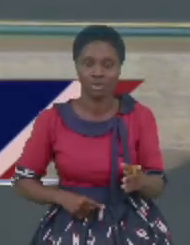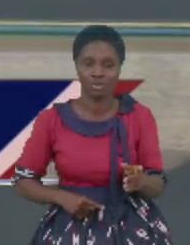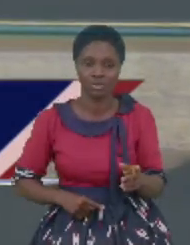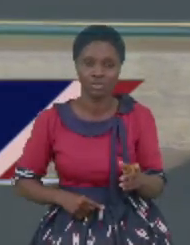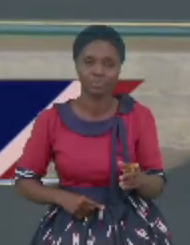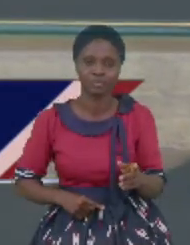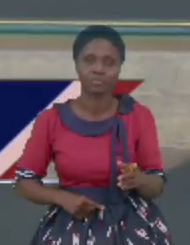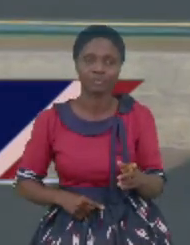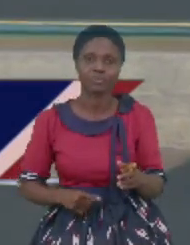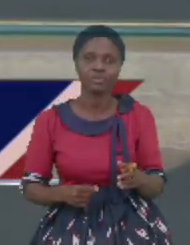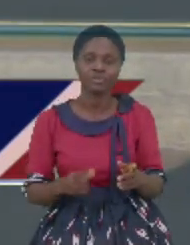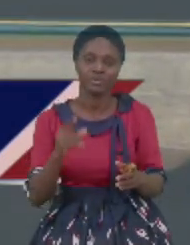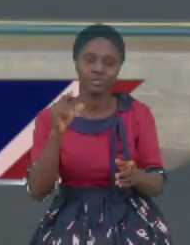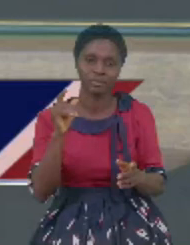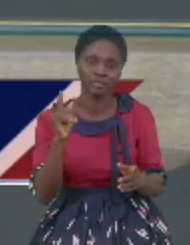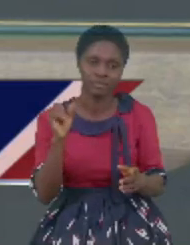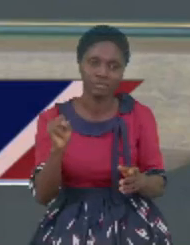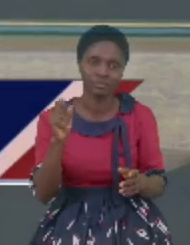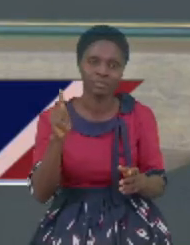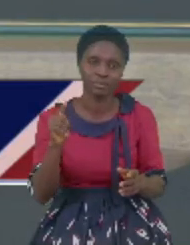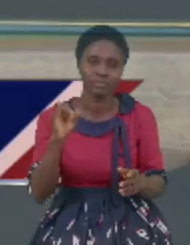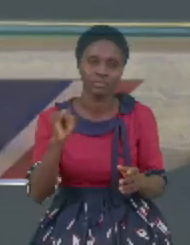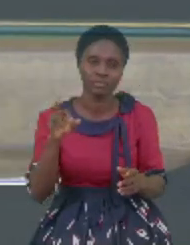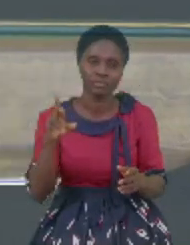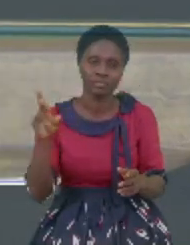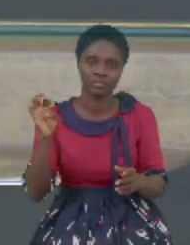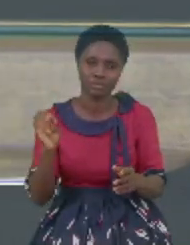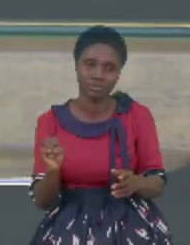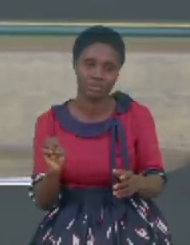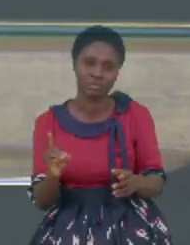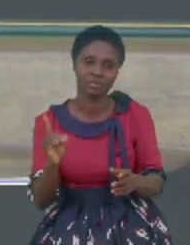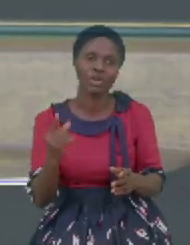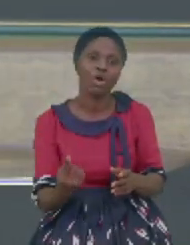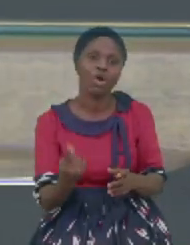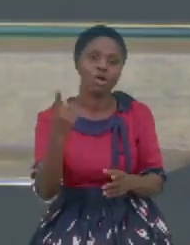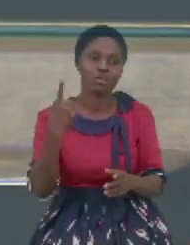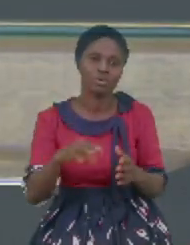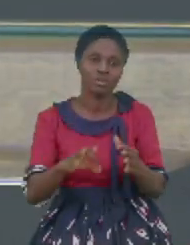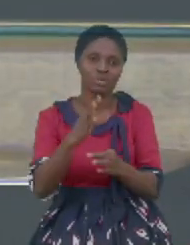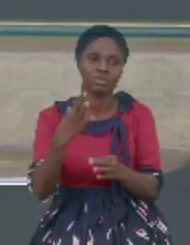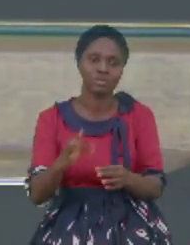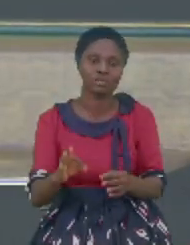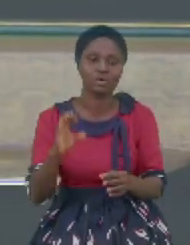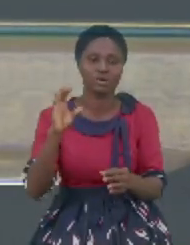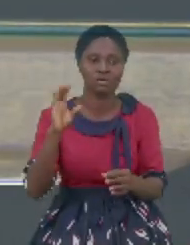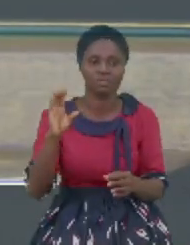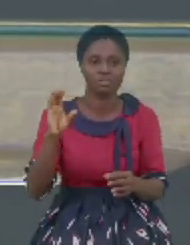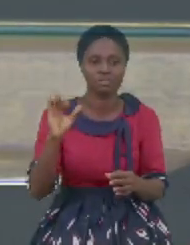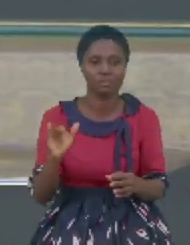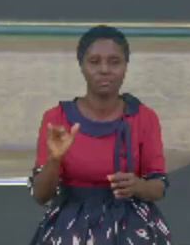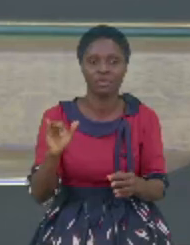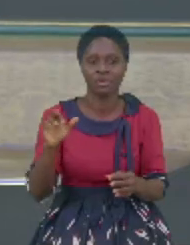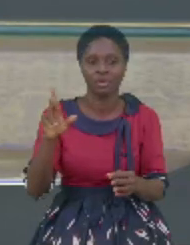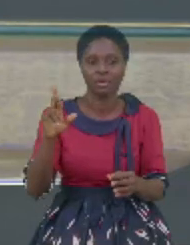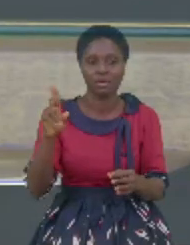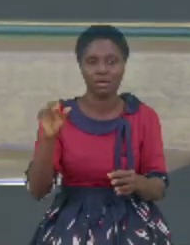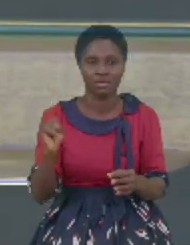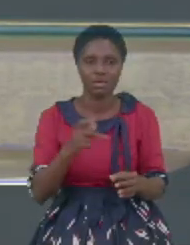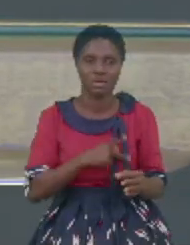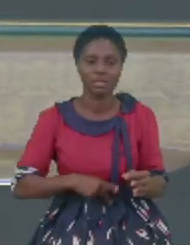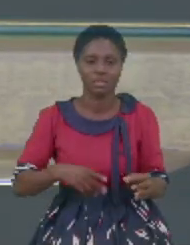L'Éternel réveilla l'esprit de Cyrus, roi de Perse, qui fit faire de vive voix